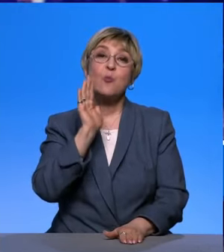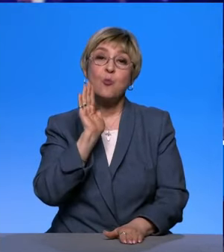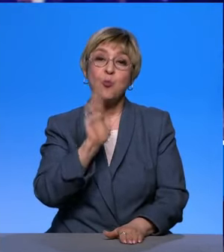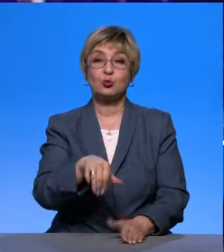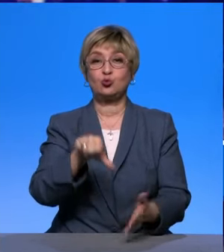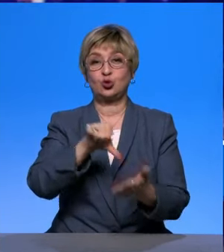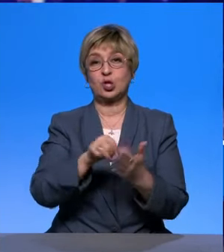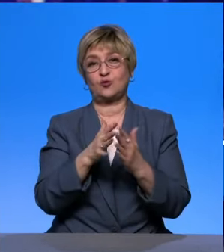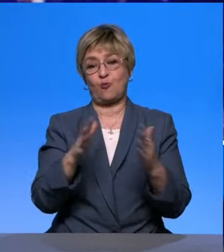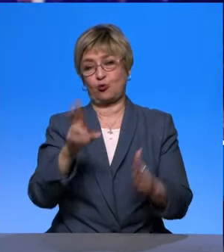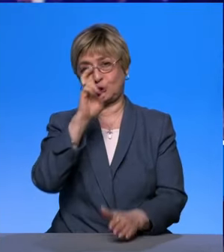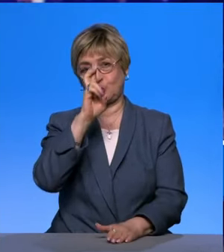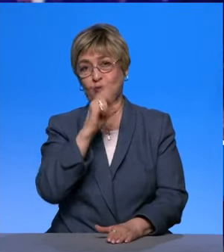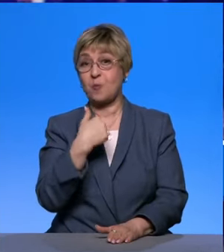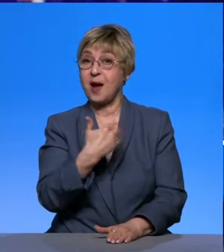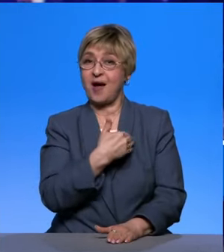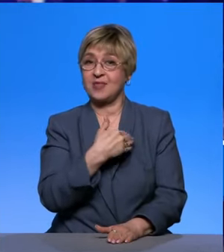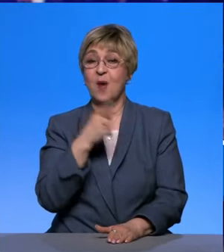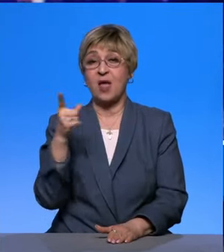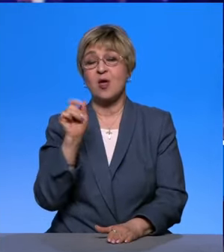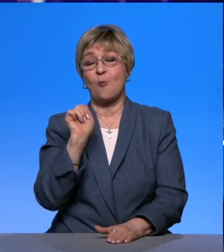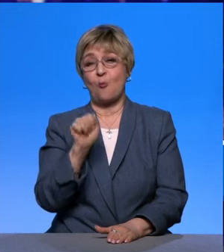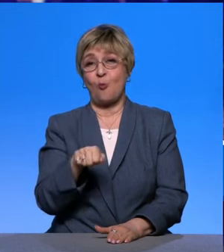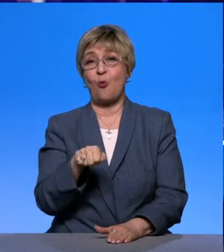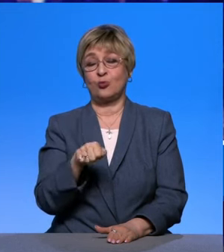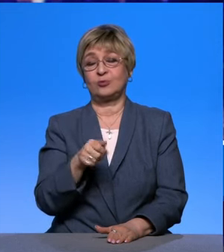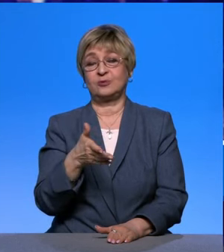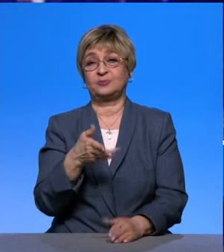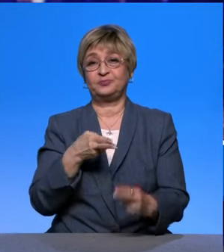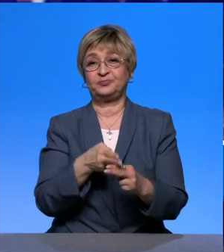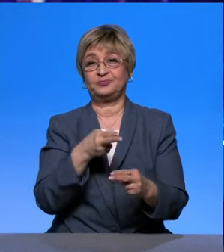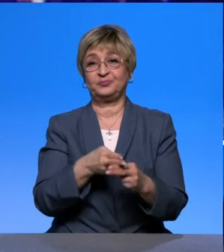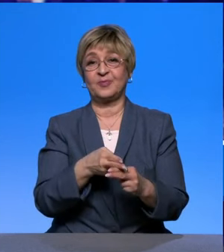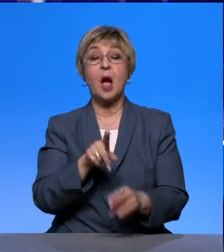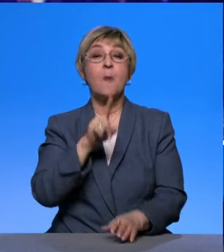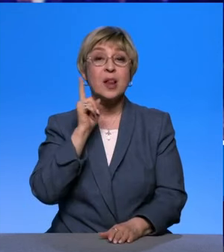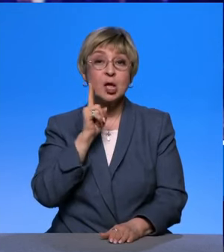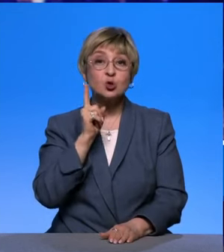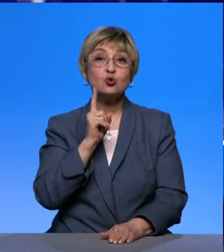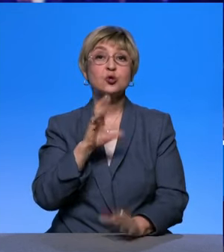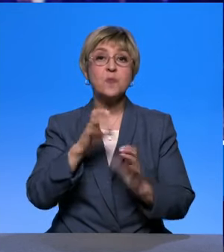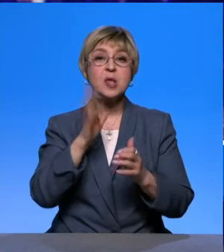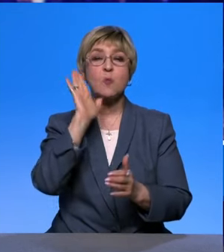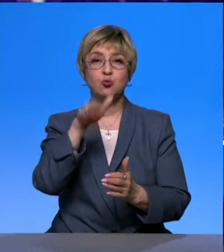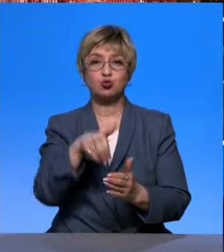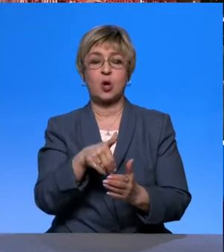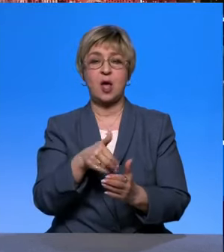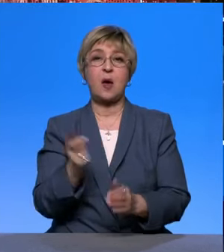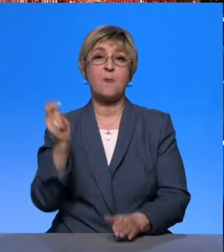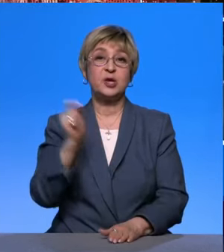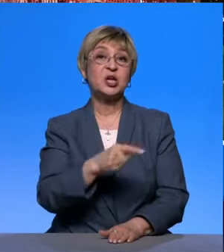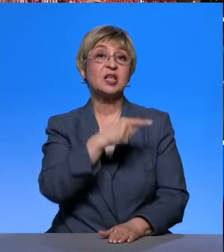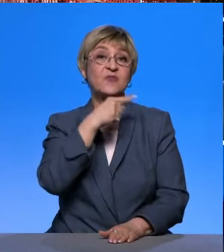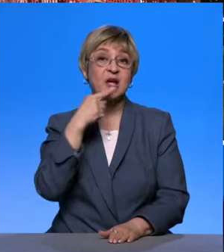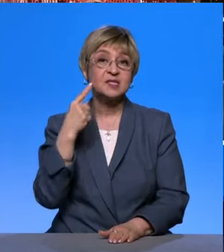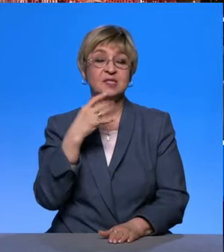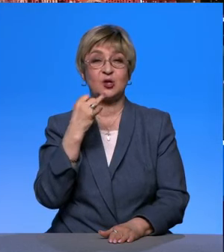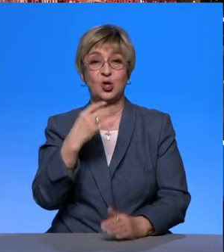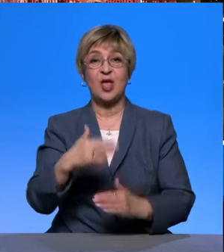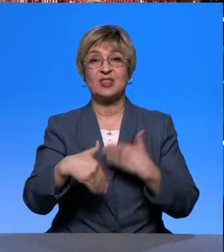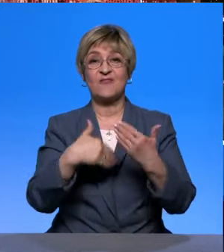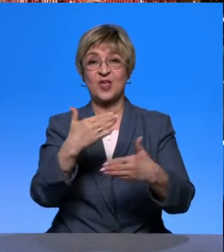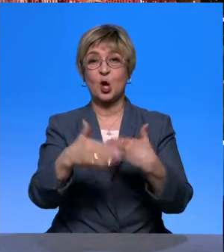стран. Пусть больше стран, и пусть молодежь со всего мира вот двигается вперед. и приезжает в Россию. И приезжает к нам, да, приезжает к